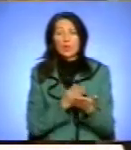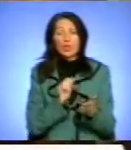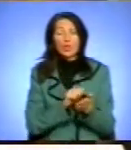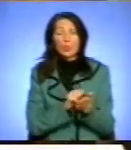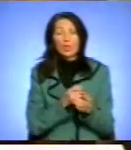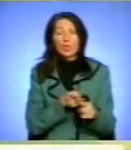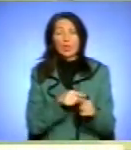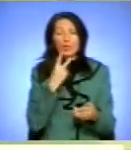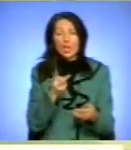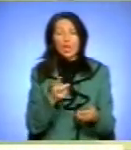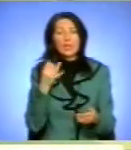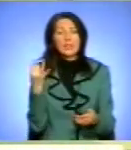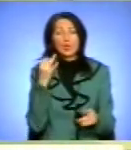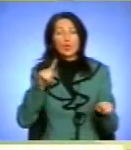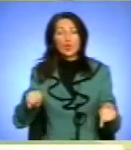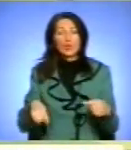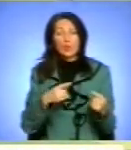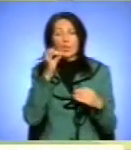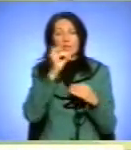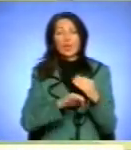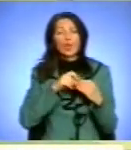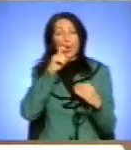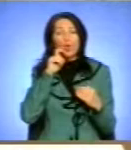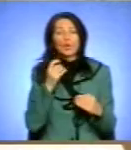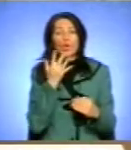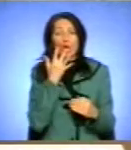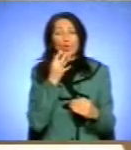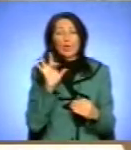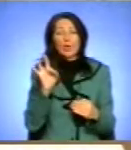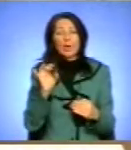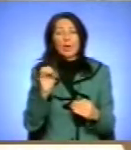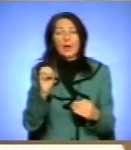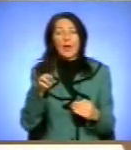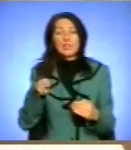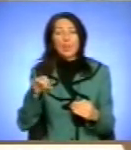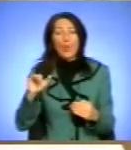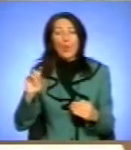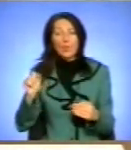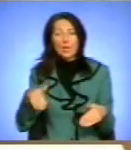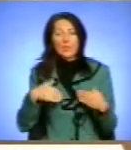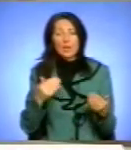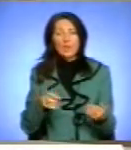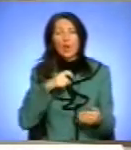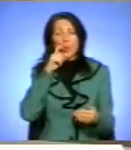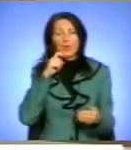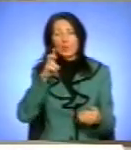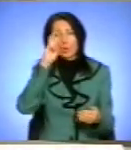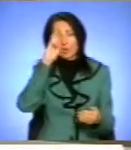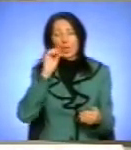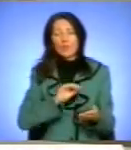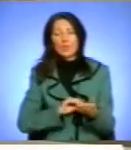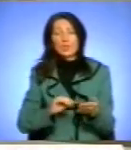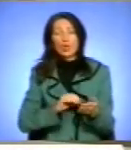утворення Західноукраїнської Народної Республіки. Зокрема, звернення Українського державного секретаріату до всіх громадян,